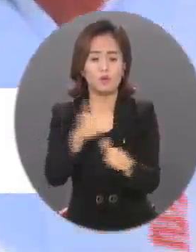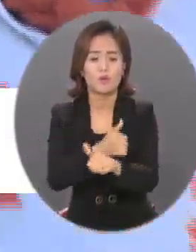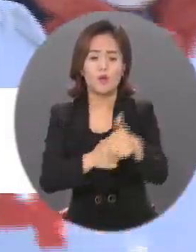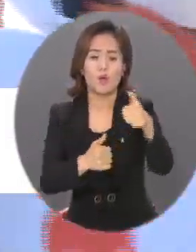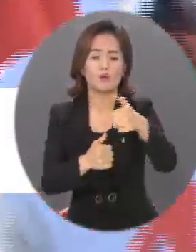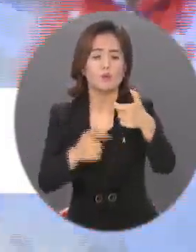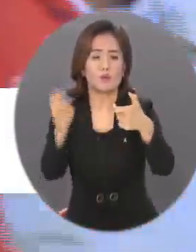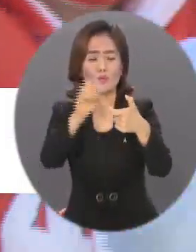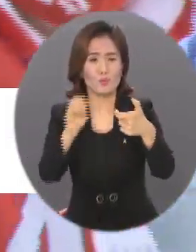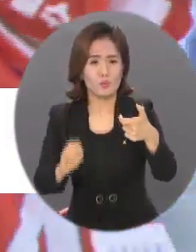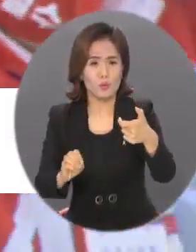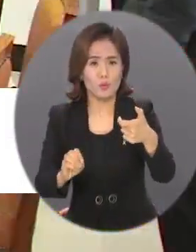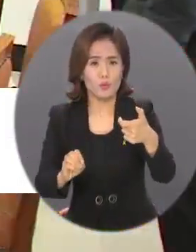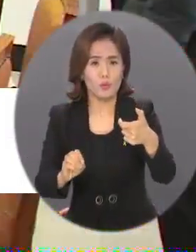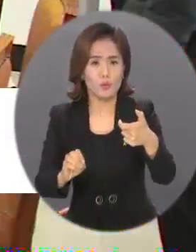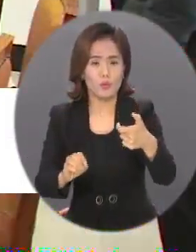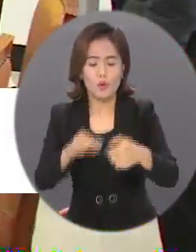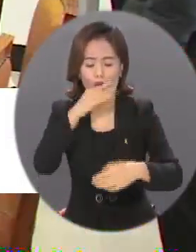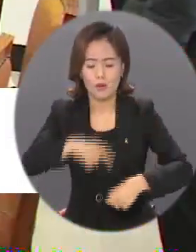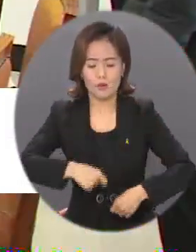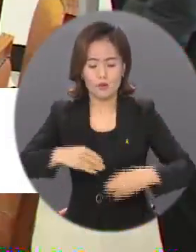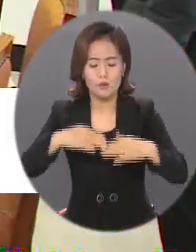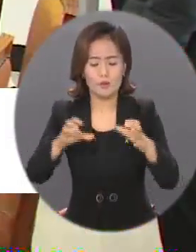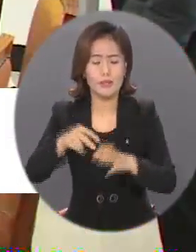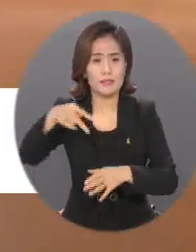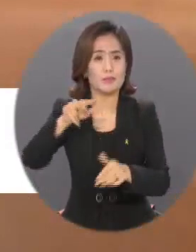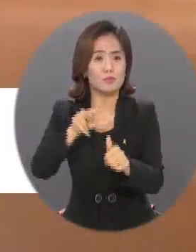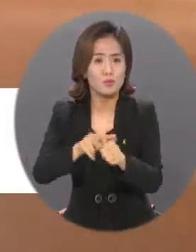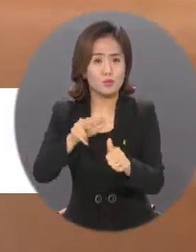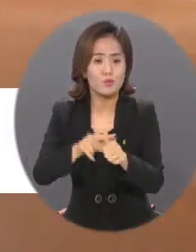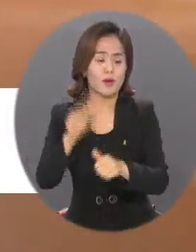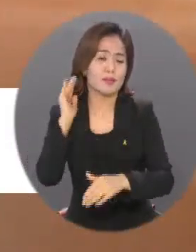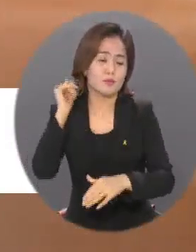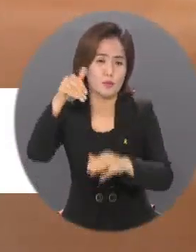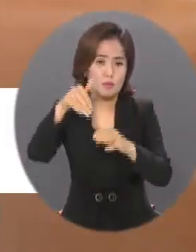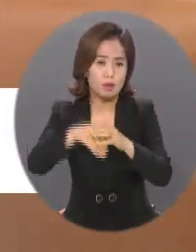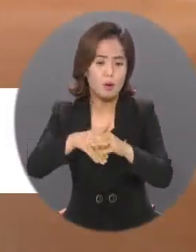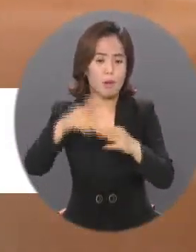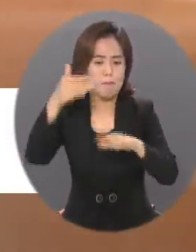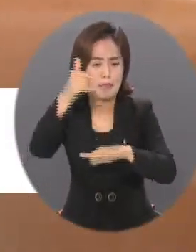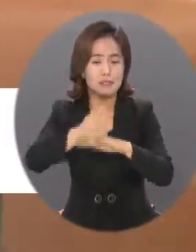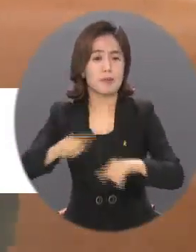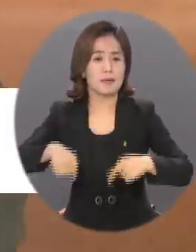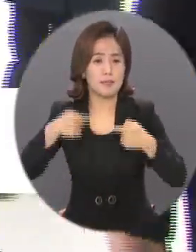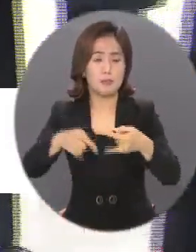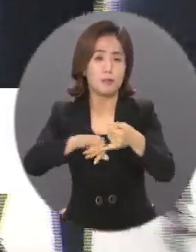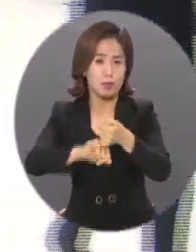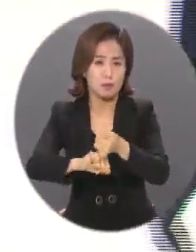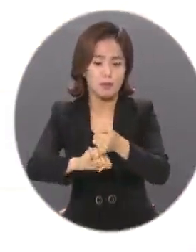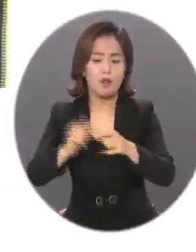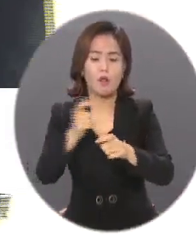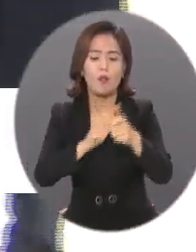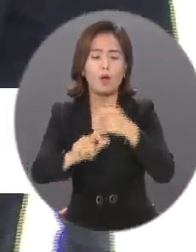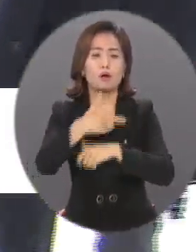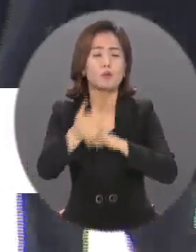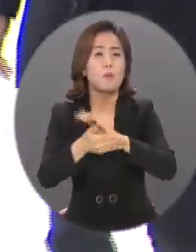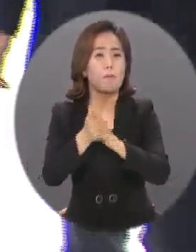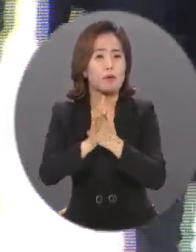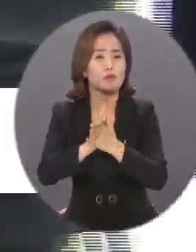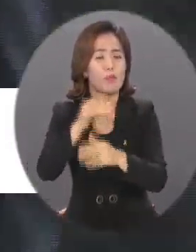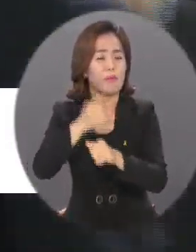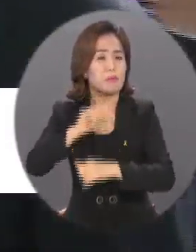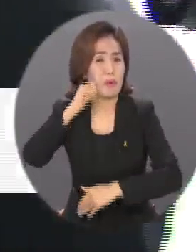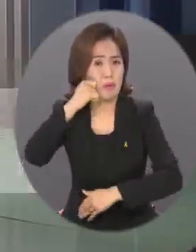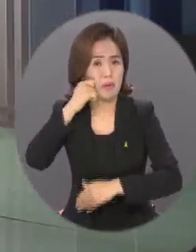5, 60%를 넘나들고 정의당 심상정 후보가 대선 완주를 표명한 상황. 더큰 변수를 만들기 어렵다는